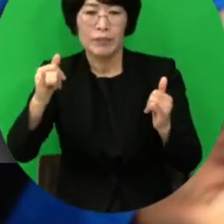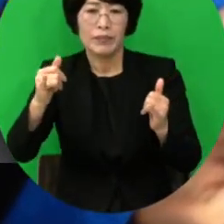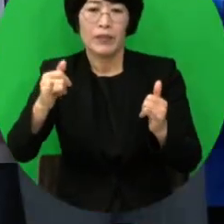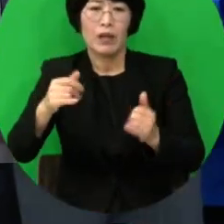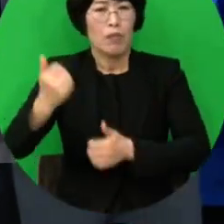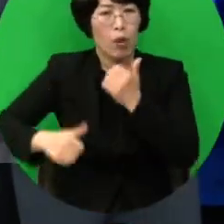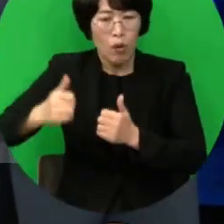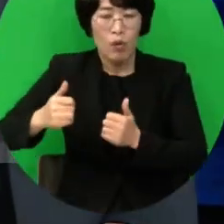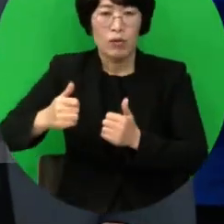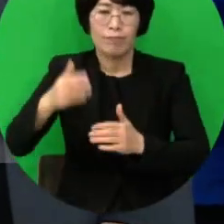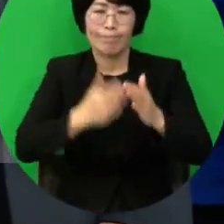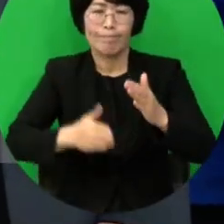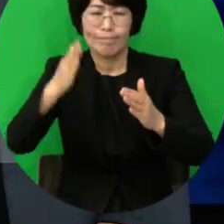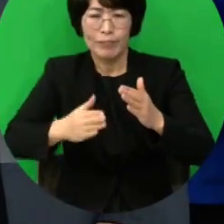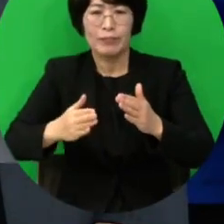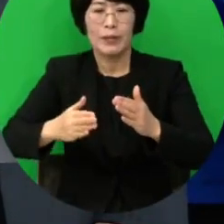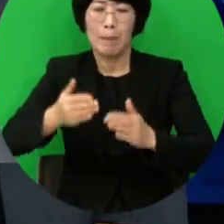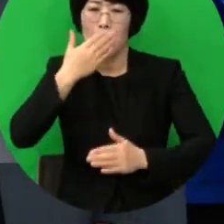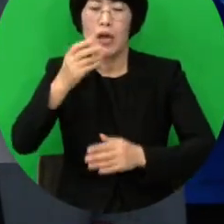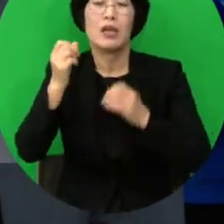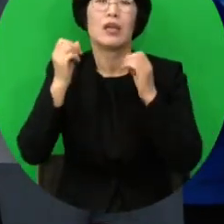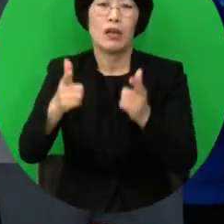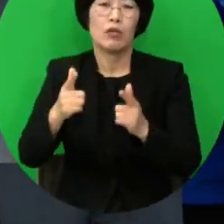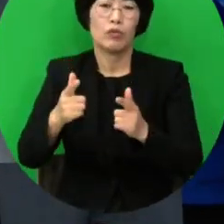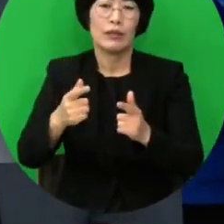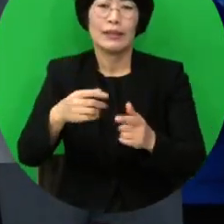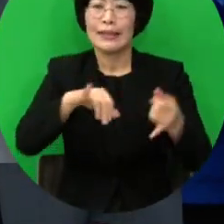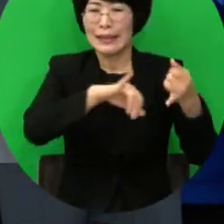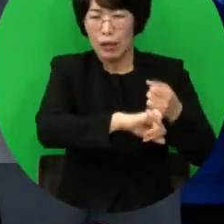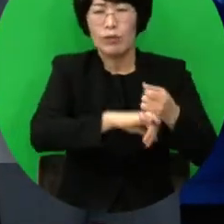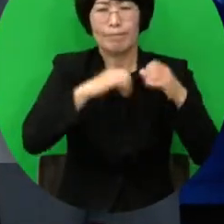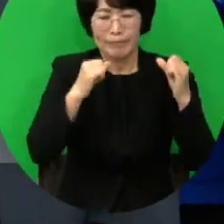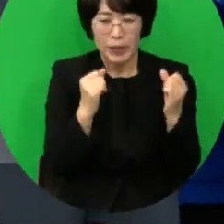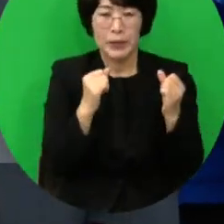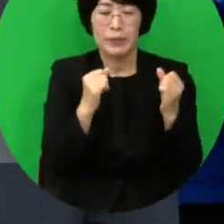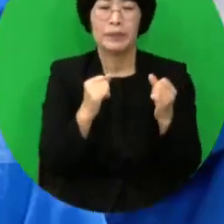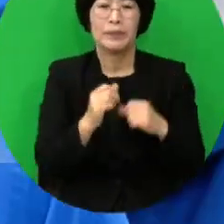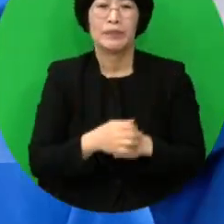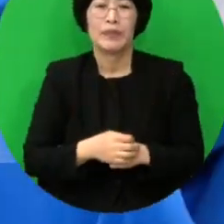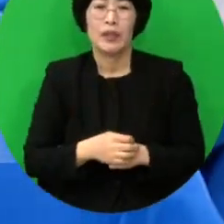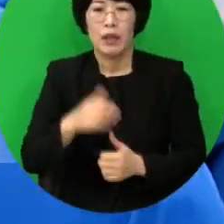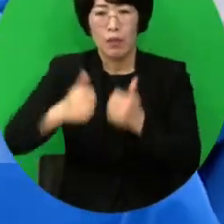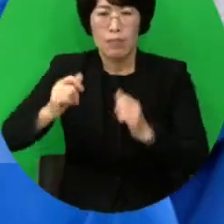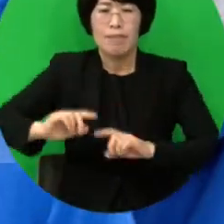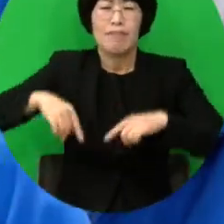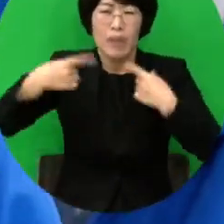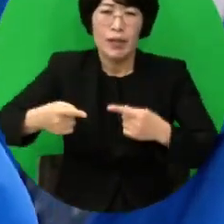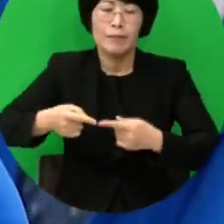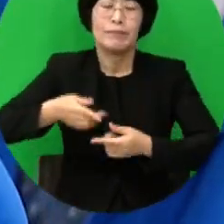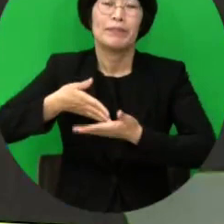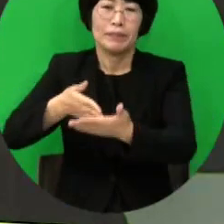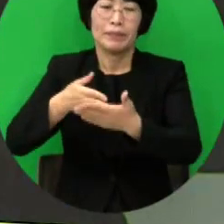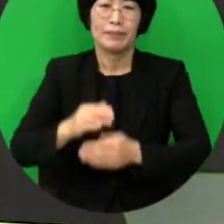경선을 통해 공정하게 경쟁할 수 있는 기회를 보장한다는 약속을 이행해야 한다며 경선 참여를